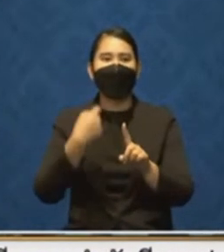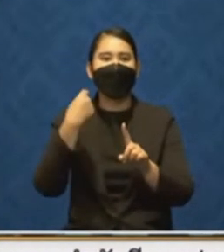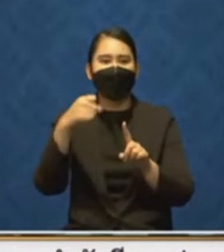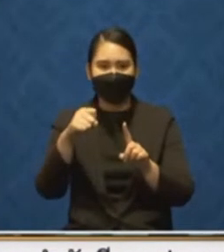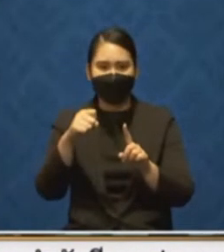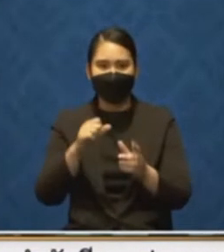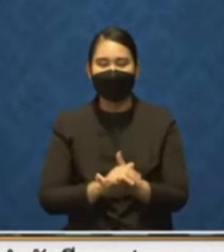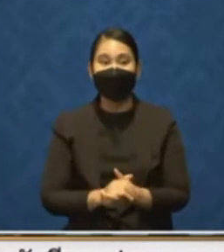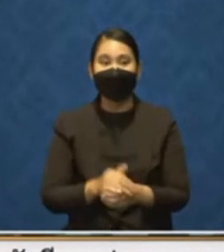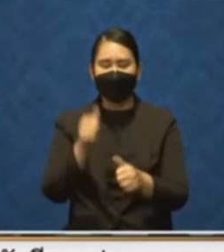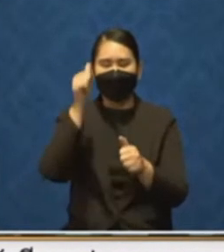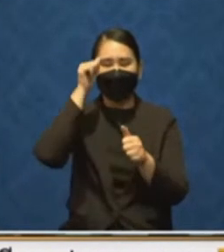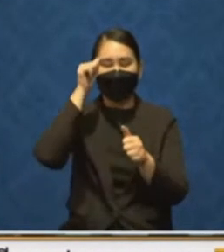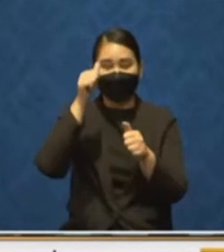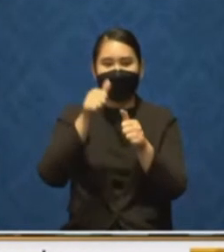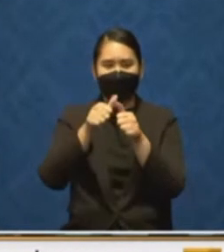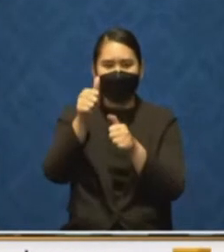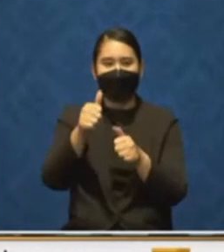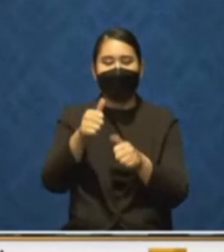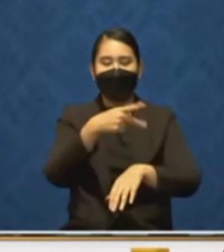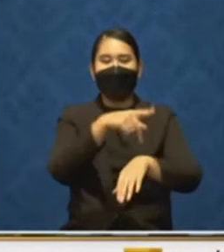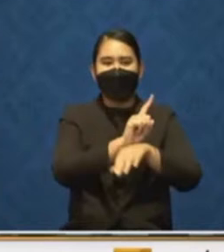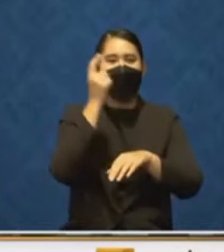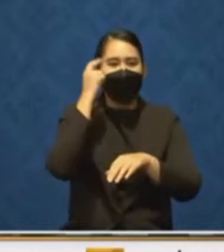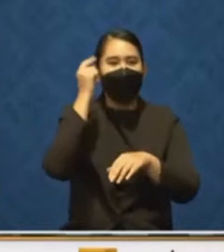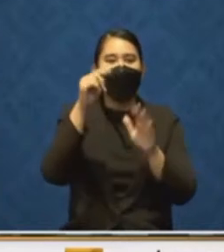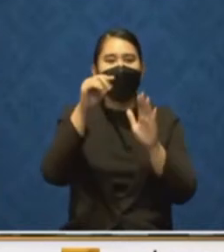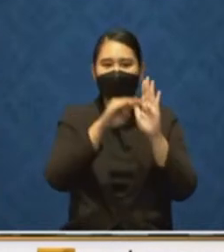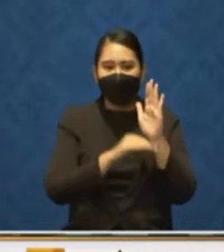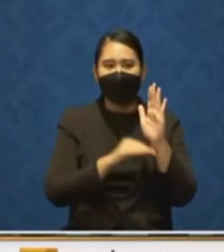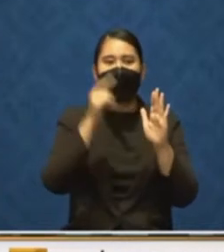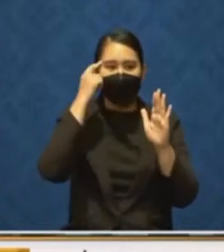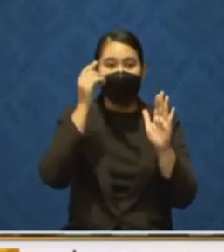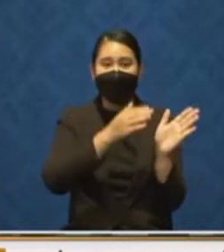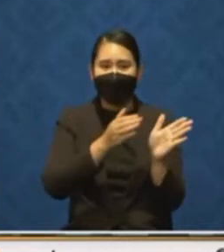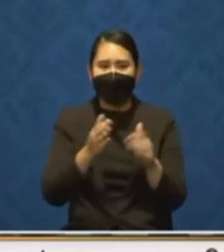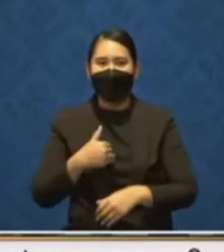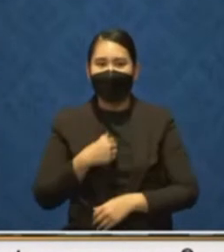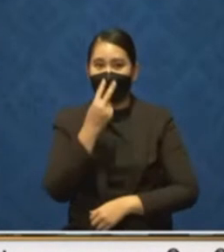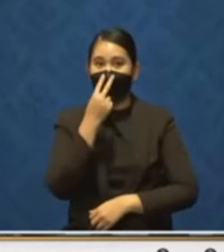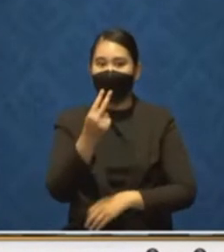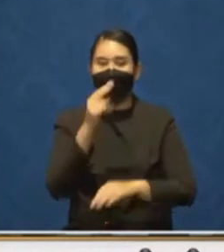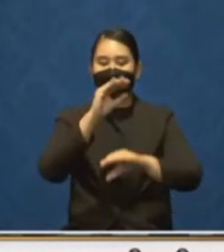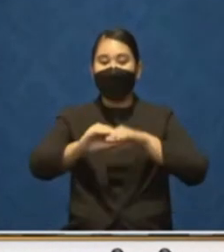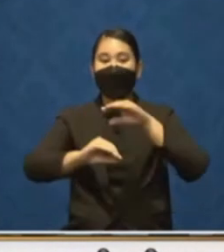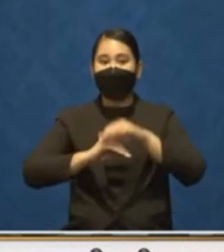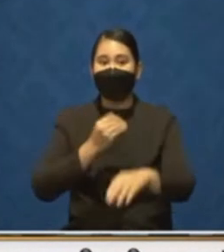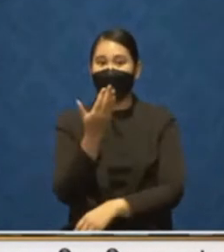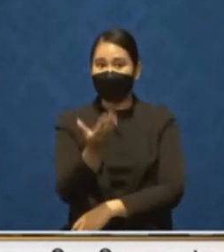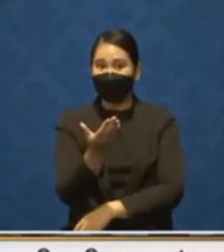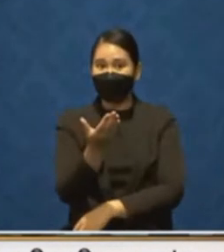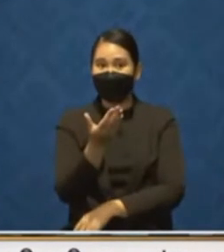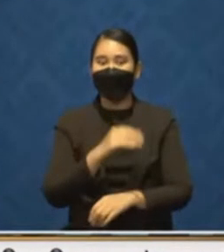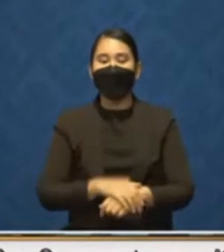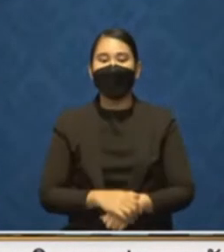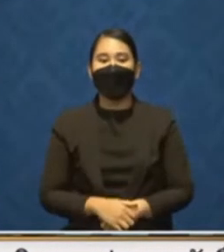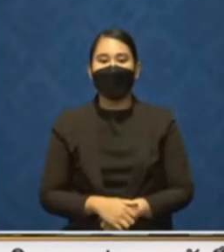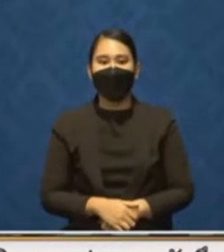กันแบบนี้ธรรมทานจำได้เลยครับผมเชื่อว่าทำไมทำตัวรู้วิธีทำก็ประมาณแต่ถ้าประธานดูโครงการที่ขึ้นจอเนี้ย